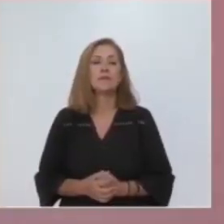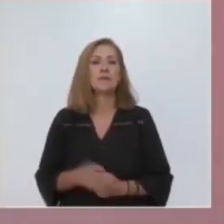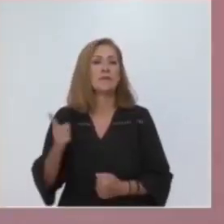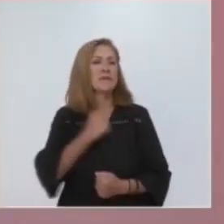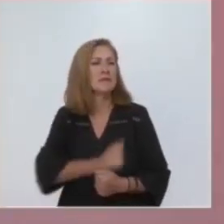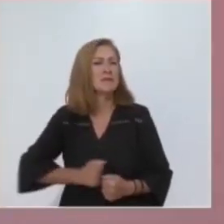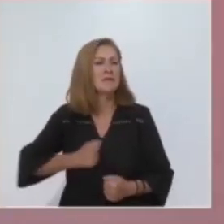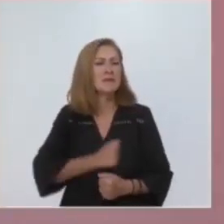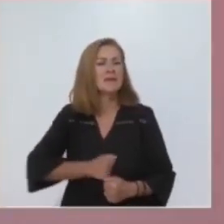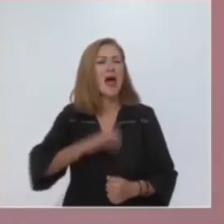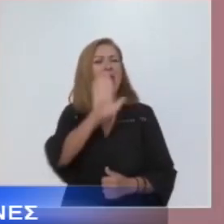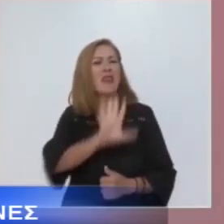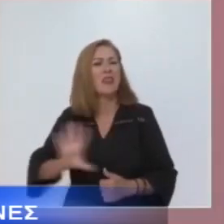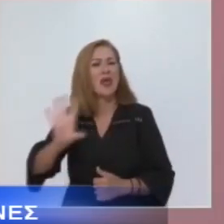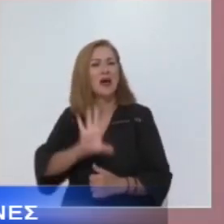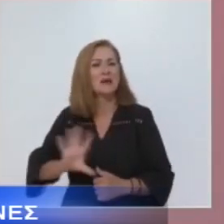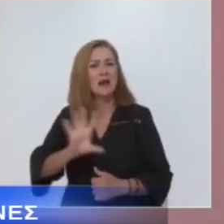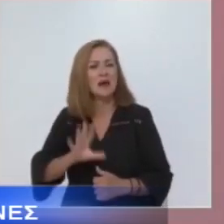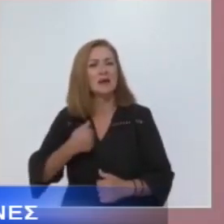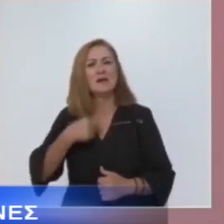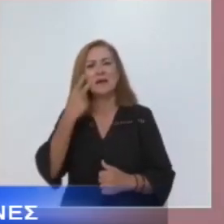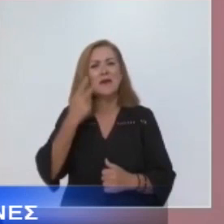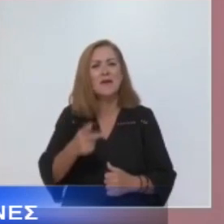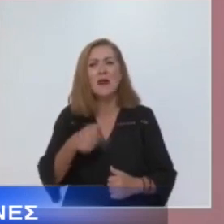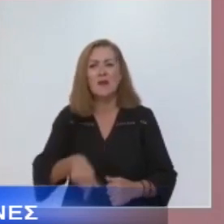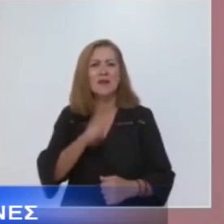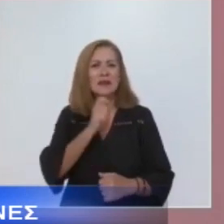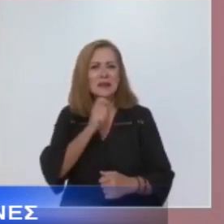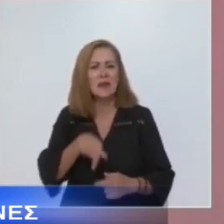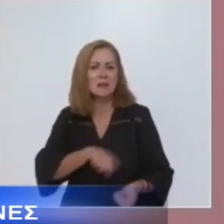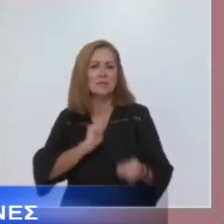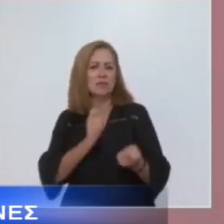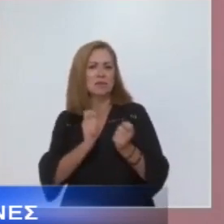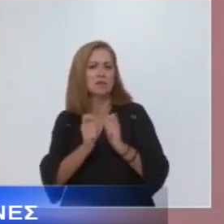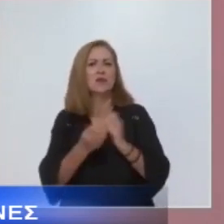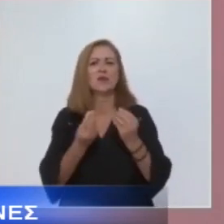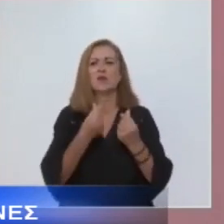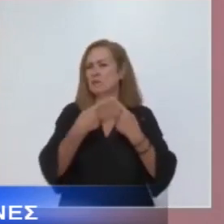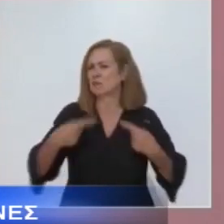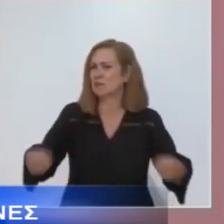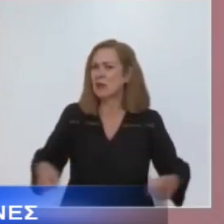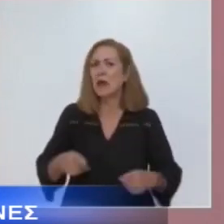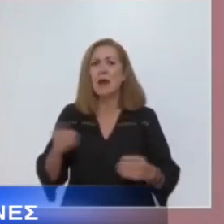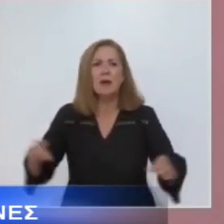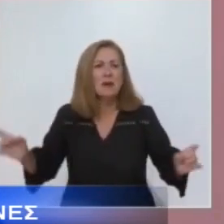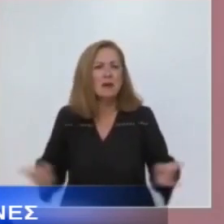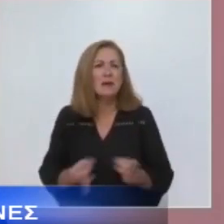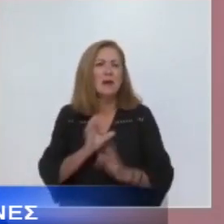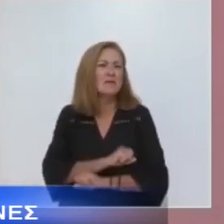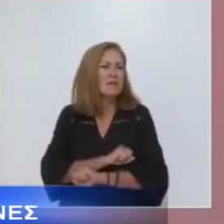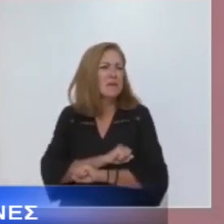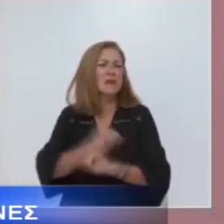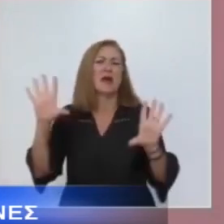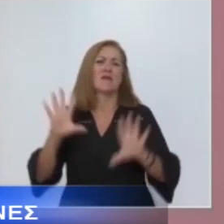στη Θεσσαλία έχει τροποποιήσει ποικιλοτρόπως τις συνθήκες αυτής της συνέντευξης. Ένα ιδιαίτερα ακραίο καιρικό φαινόμενο σε μια